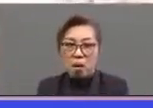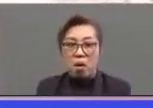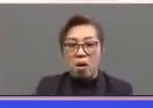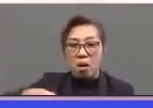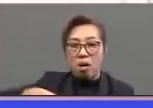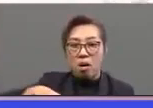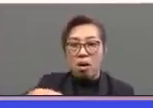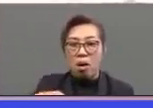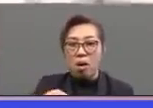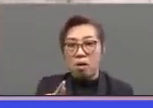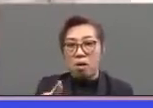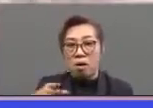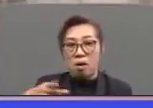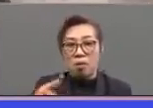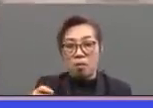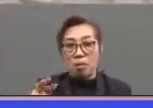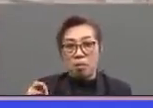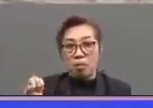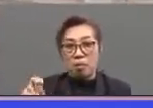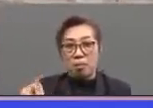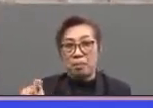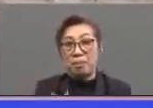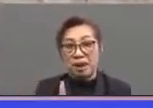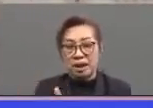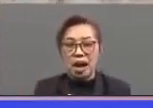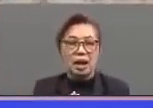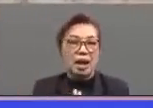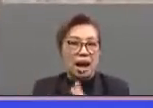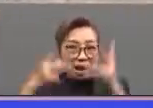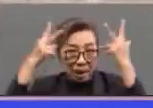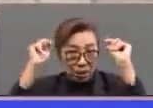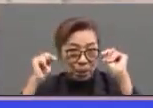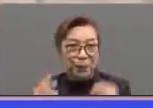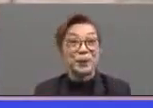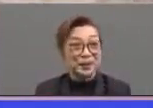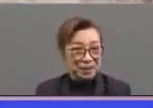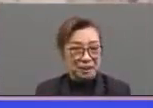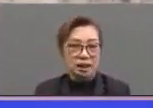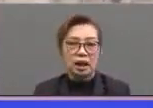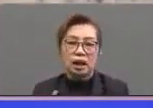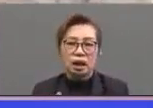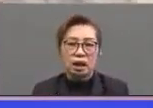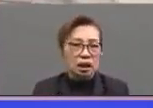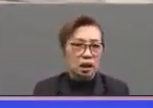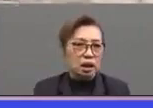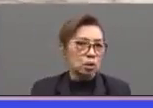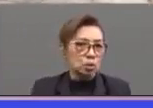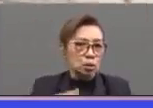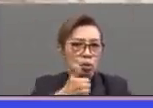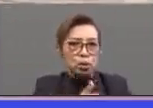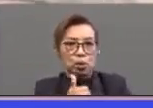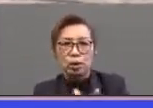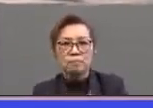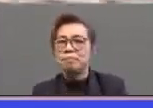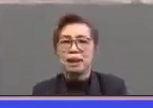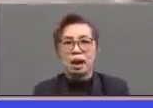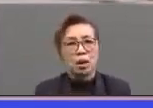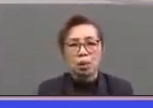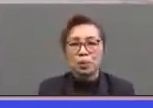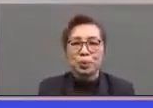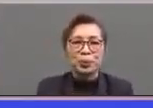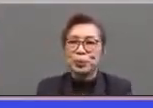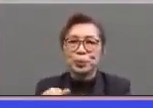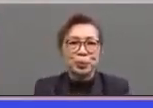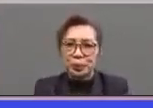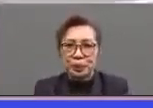ทุจริตคอร์รัปชั่นนะคะหรือการจ่ายเงินใต้โต๊ะเพื่อแลกกับตำแหน่งนะคะขณะที่ปัญหาของภาคเกษตรกรเองนะคะก็ยืนยันว่าปัญหาสถานการณ์